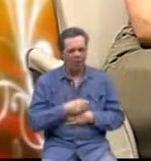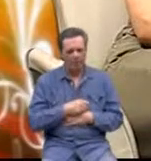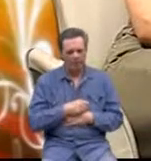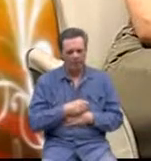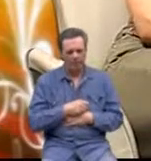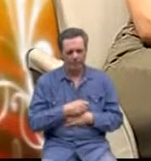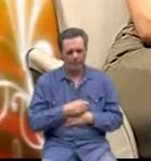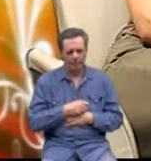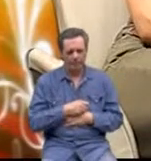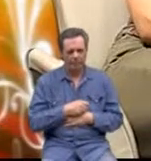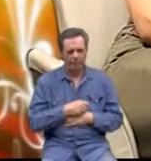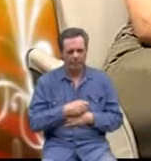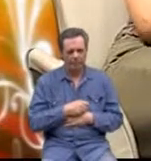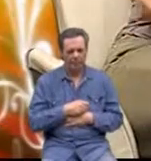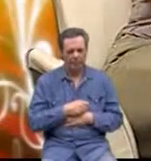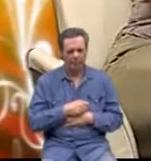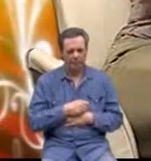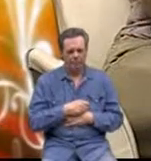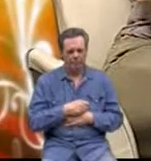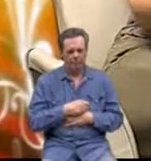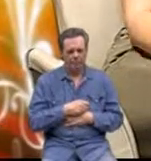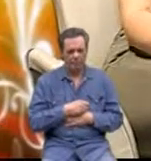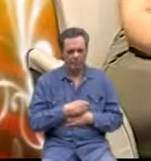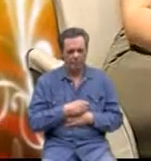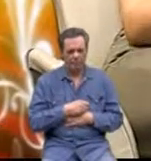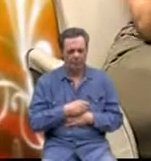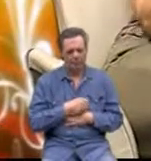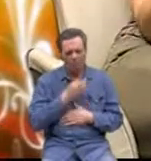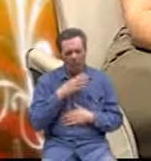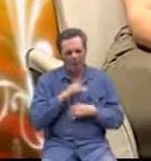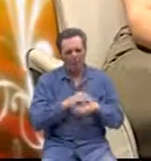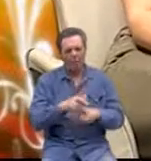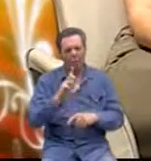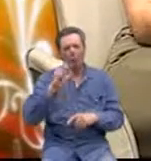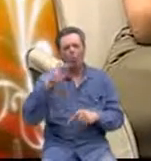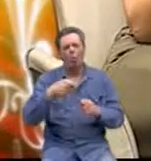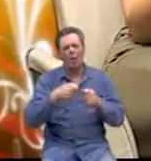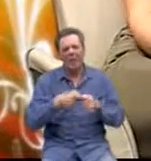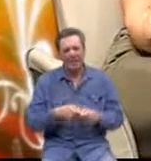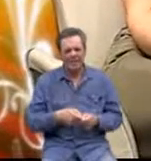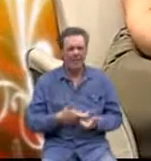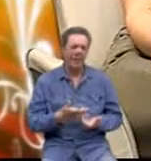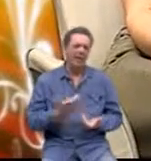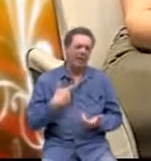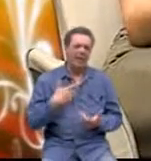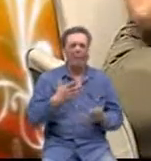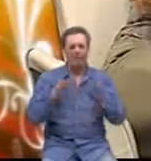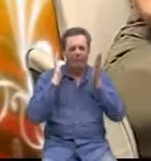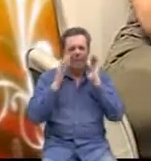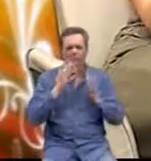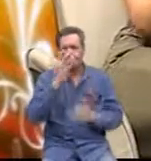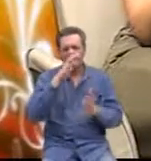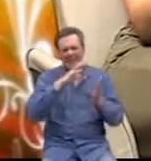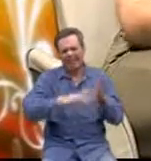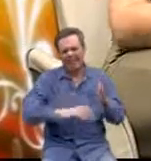370-045-37. I još je možda najbolje zapravo da nas prate u toj jednoj drugoj zajednici koje smo, to je ta društvena mreža. Dobro. Gdje na našoj Facebook stranici